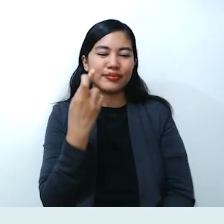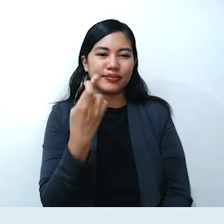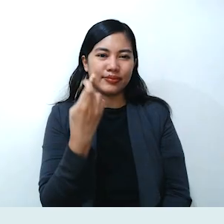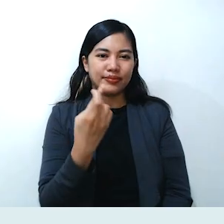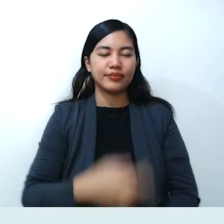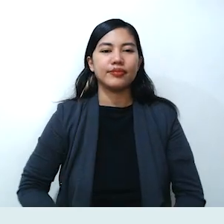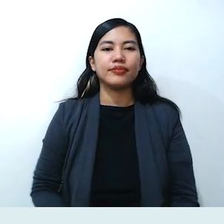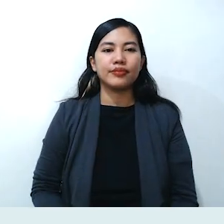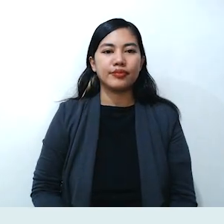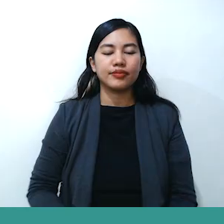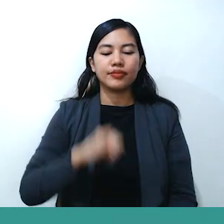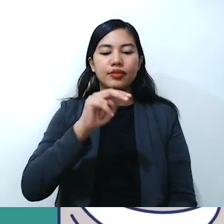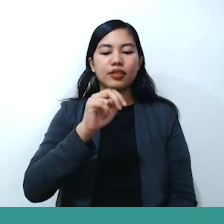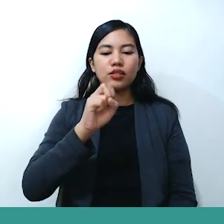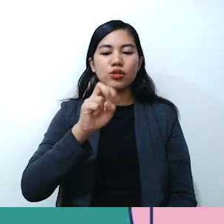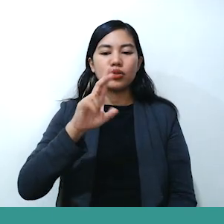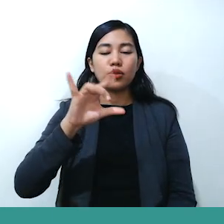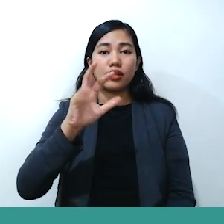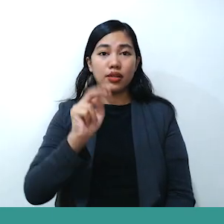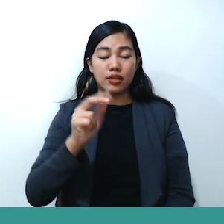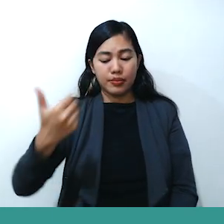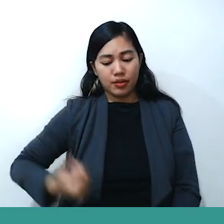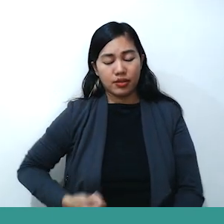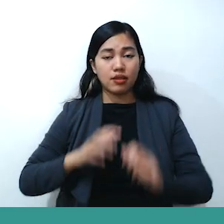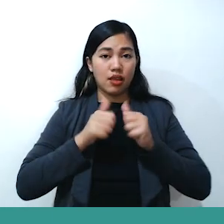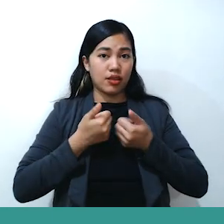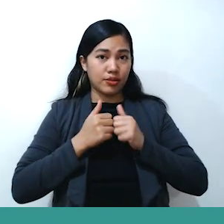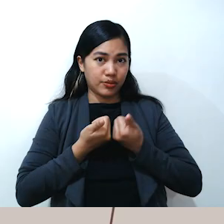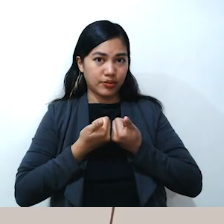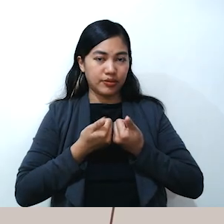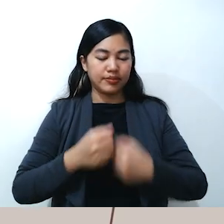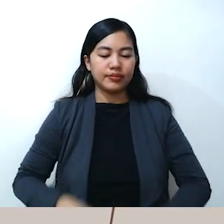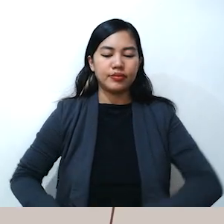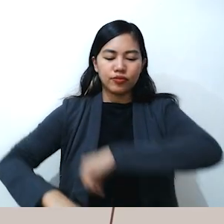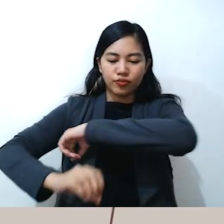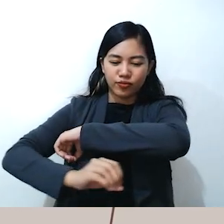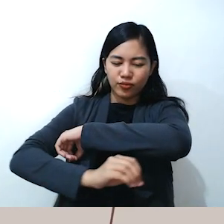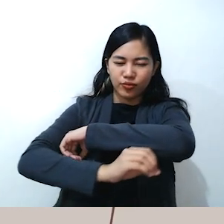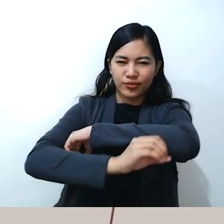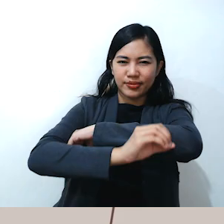Diabetes Besties! Paano mag-inject ng insulin gamit ang pen?